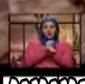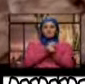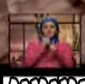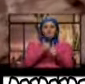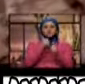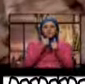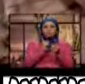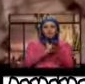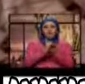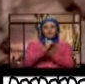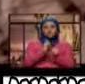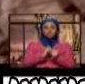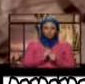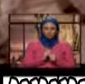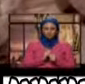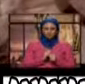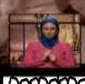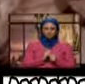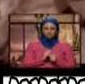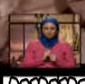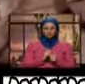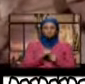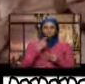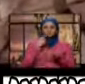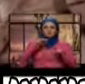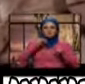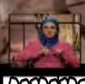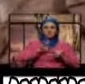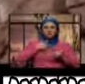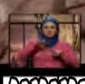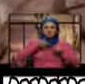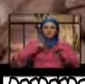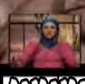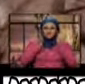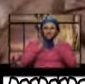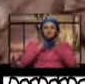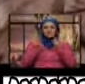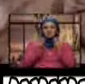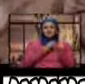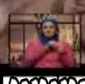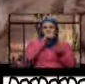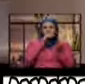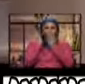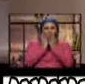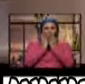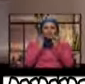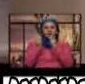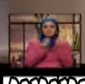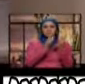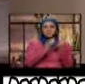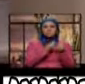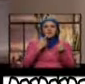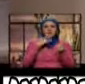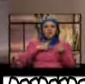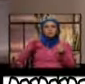شيئا يخبر ده انا ما العباده بتاعت اي كلام، يعيد ويزيد وهكذا. سبحان الله. فيصل الامر